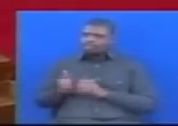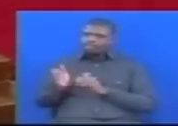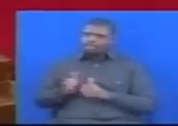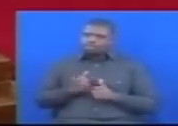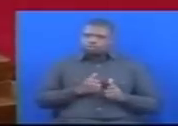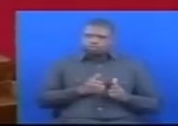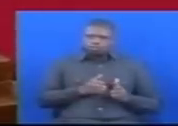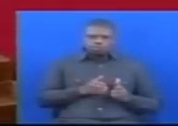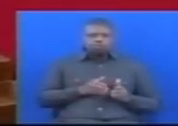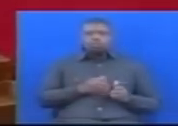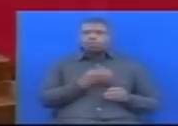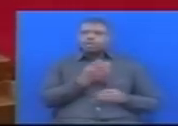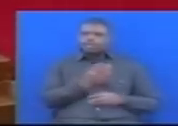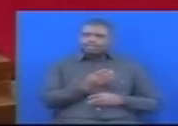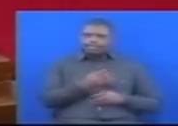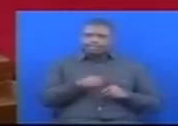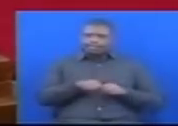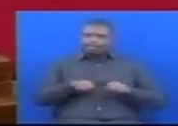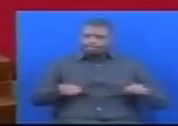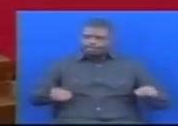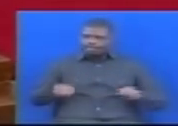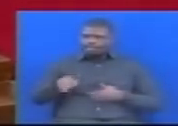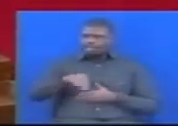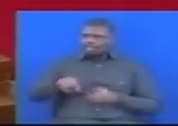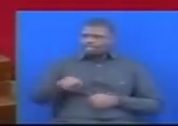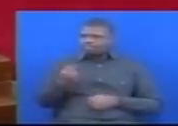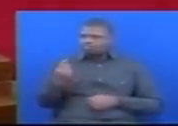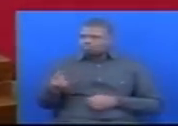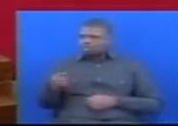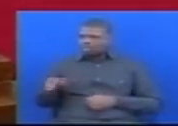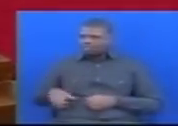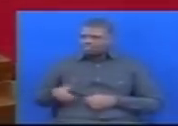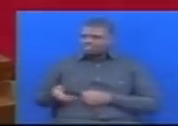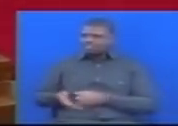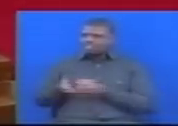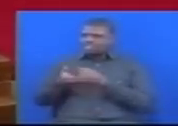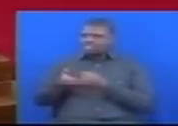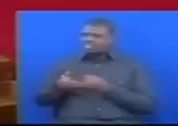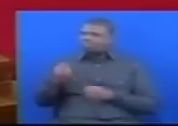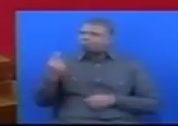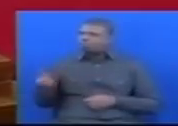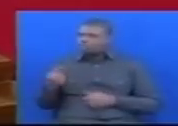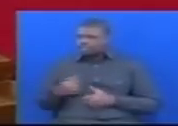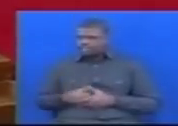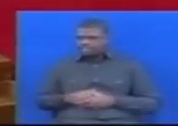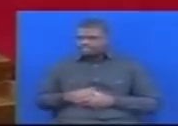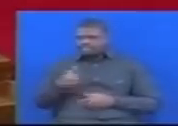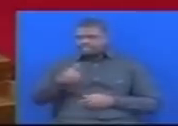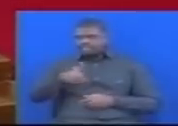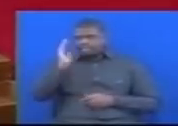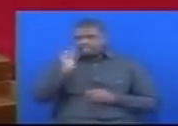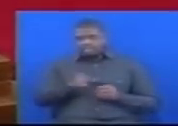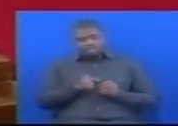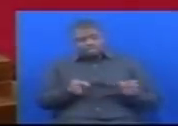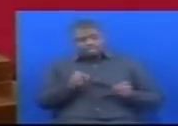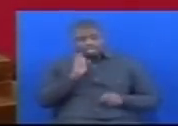wawili, mpima ardhi mmoja na afisa ardhi msaidizi mmoja. Serikali inaendelea